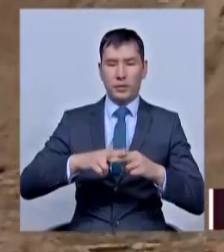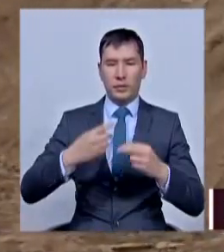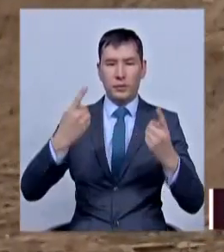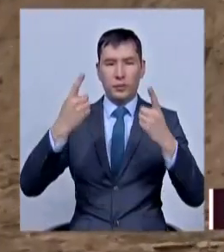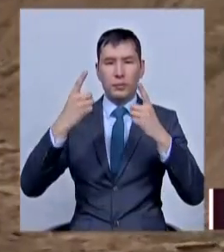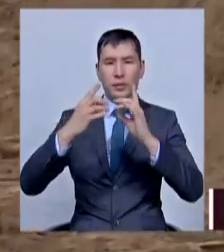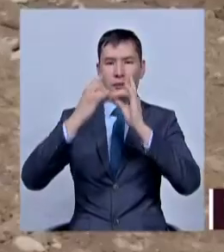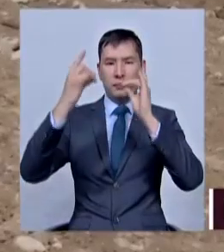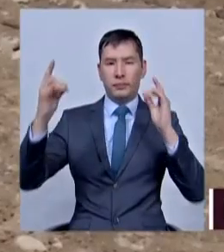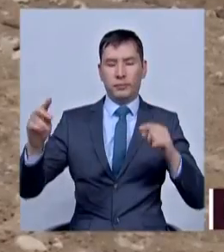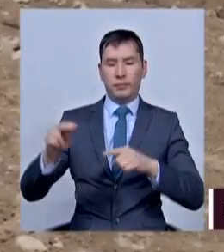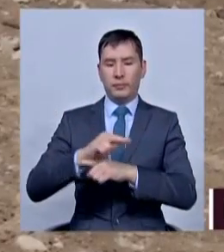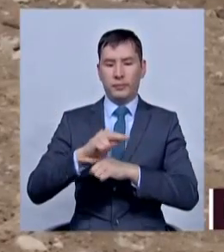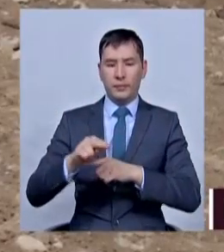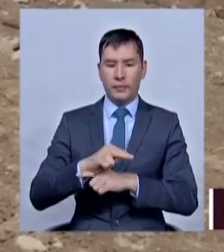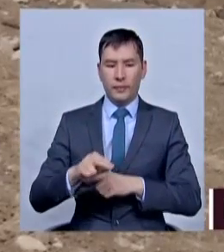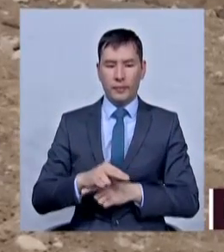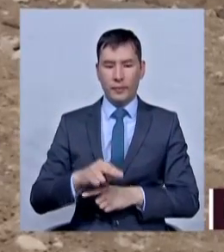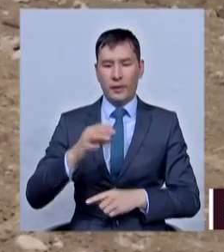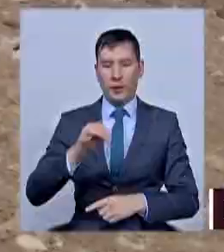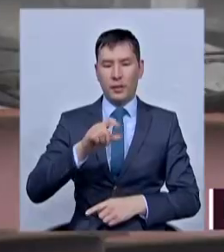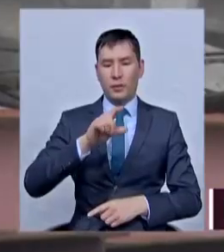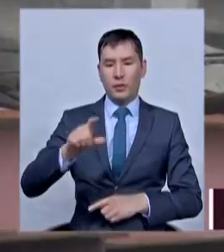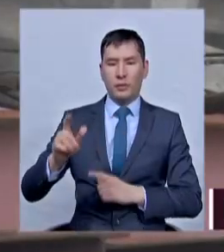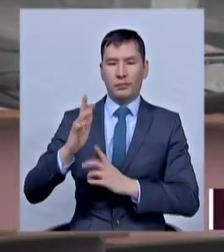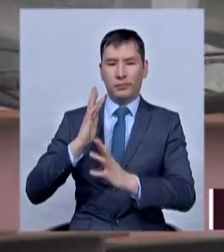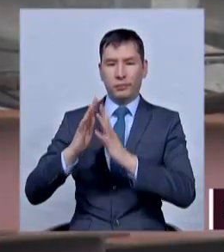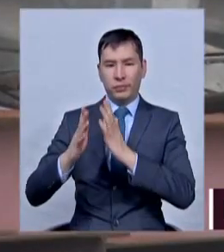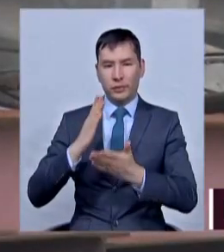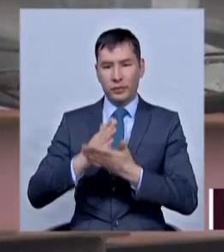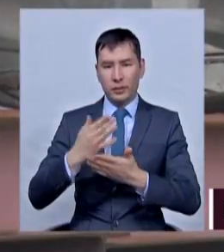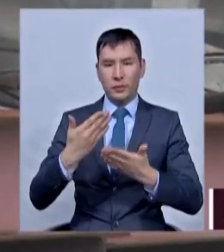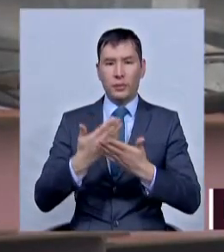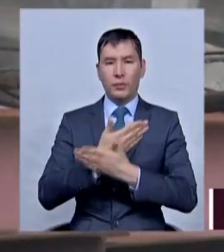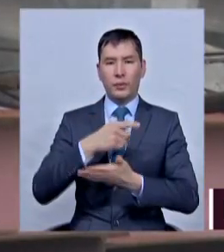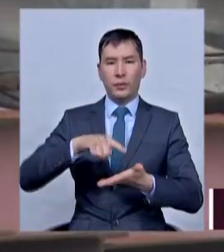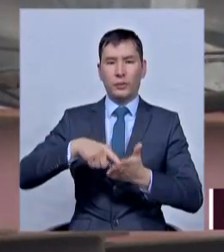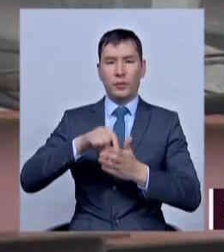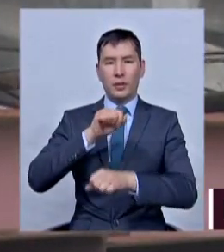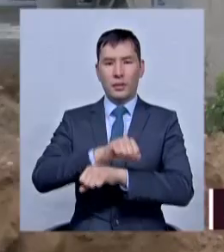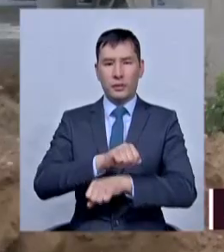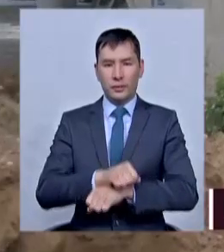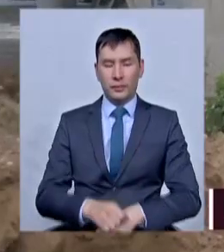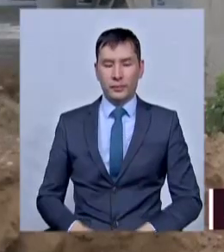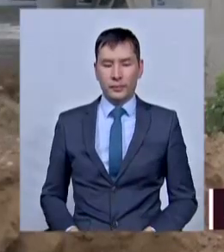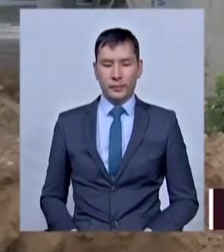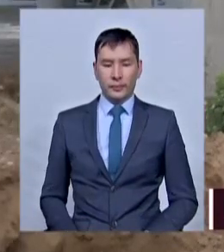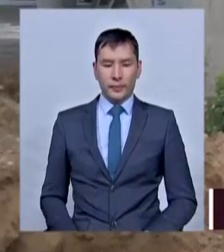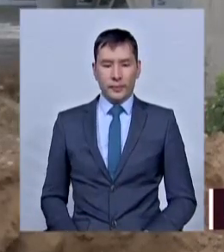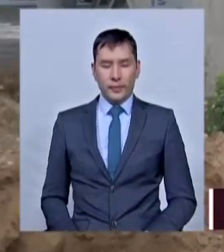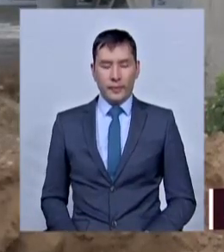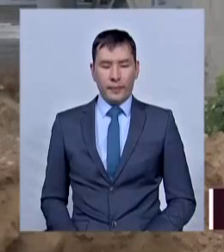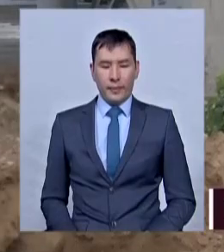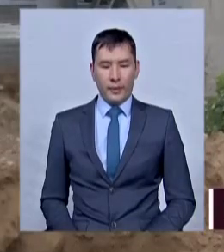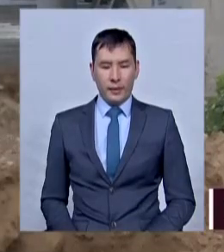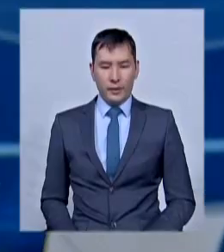жатыр. Онымен бірге жол жиегіндегі жүргіншілер жолы жөнделіп, жаңа аялдамалар салынуда. Лағат Арғын, Мирам Исабеков, Алматы